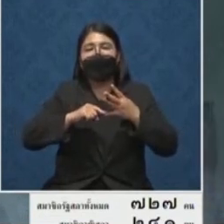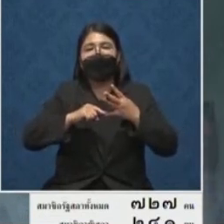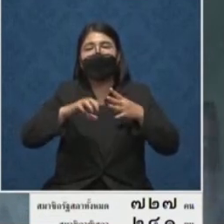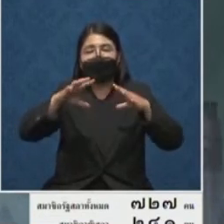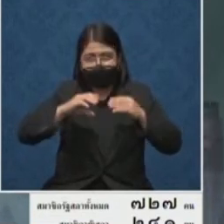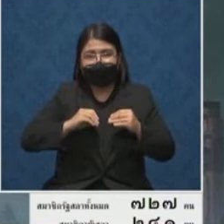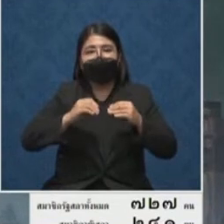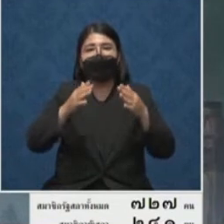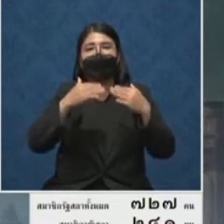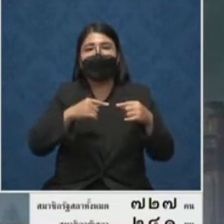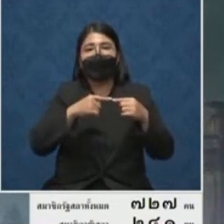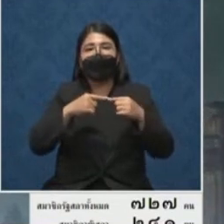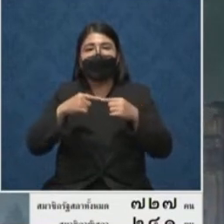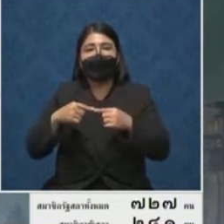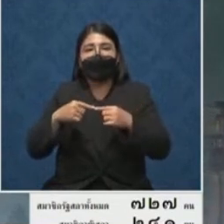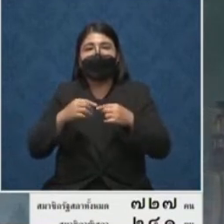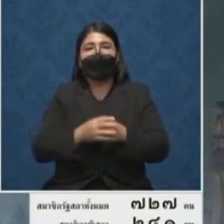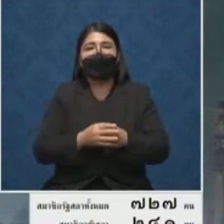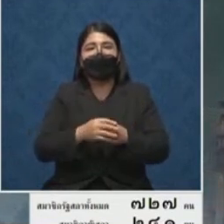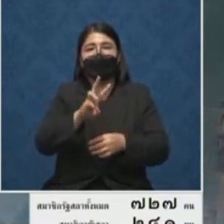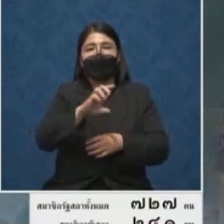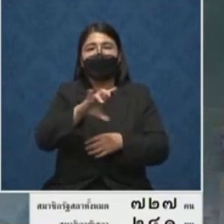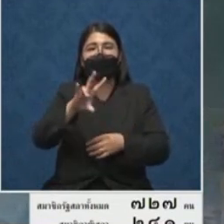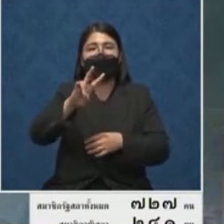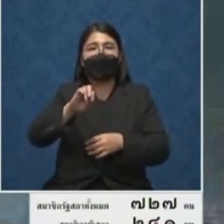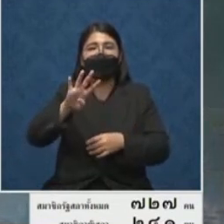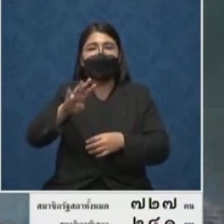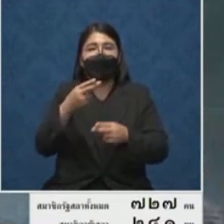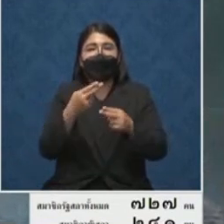รับหลักการ4รับหลักการครับ